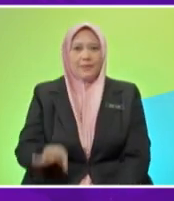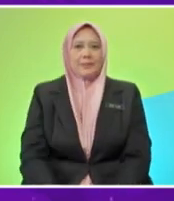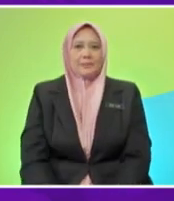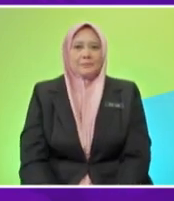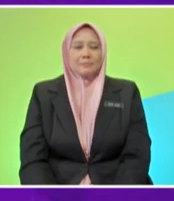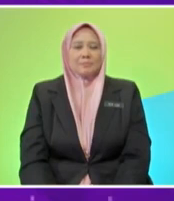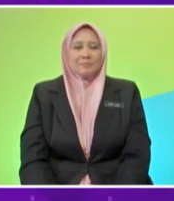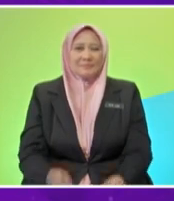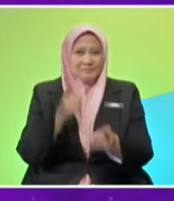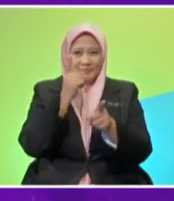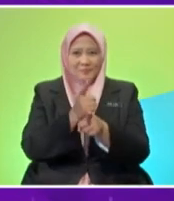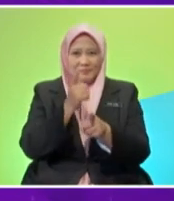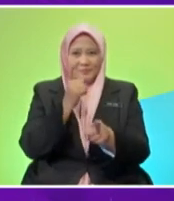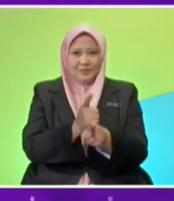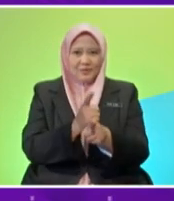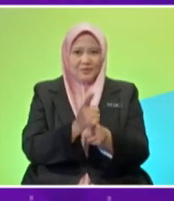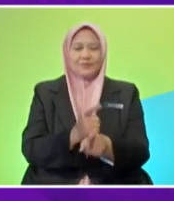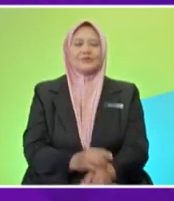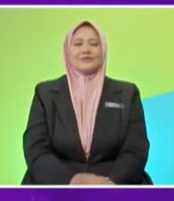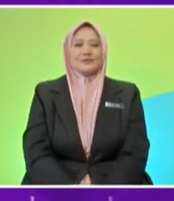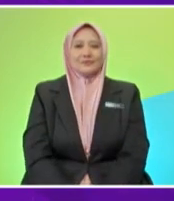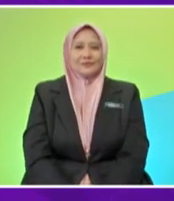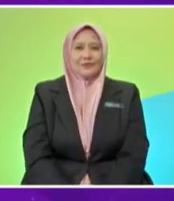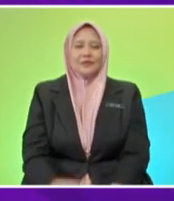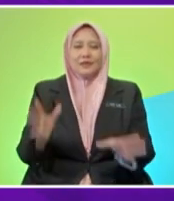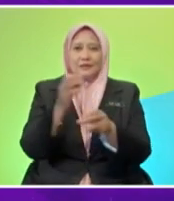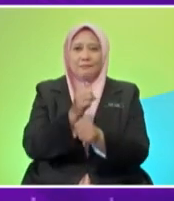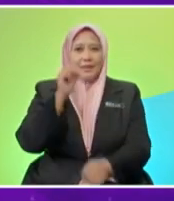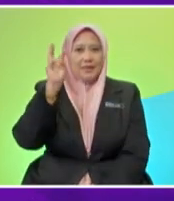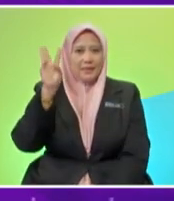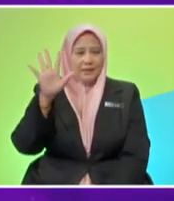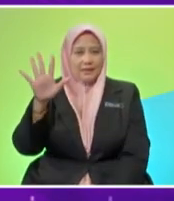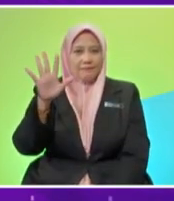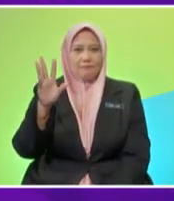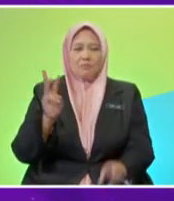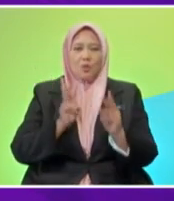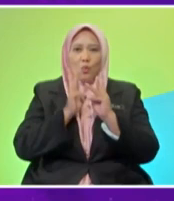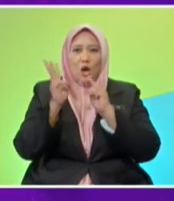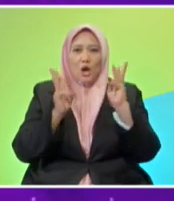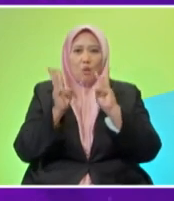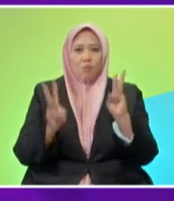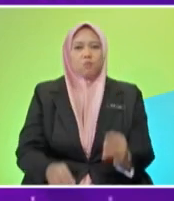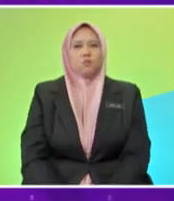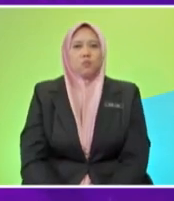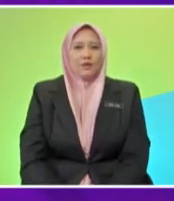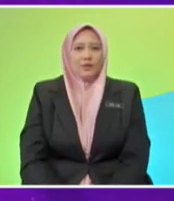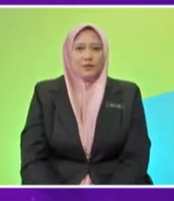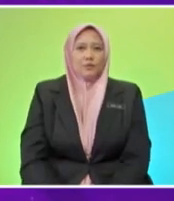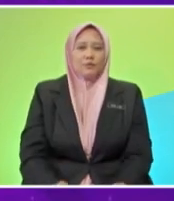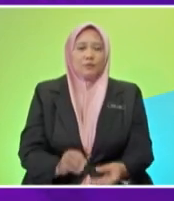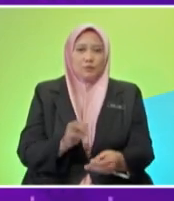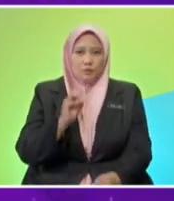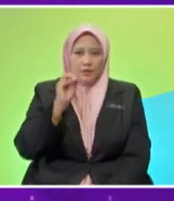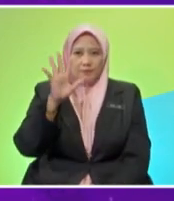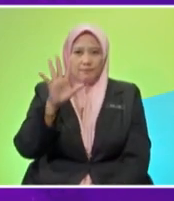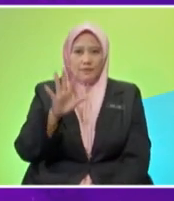protein. Aisyah Sofia pun dapat 5. Dan peringkat 5, makan sedikit sahaja makanan